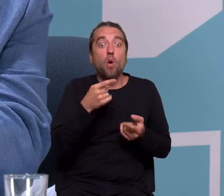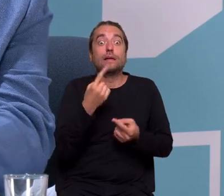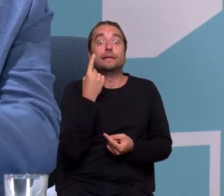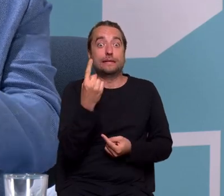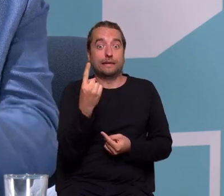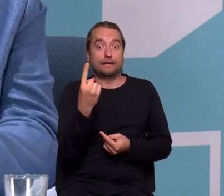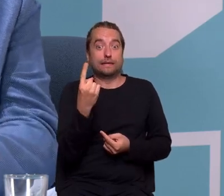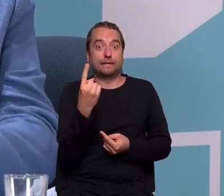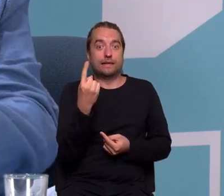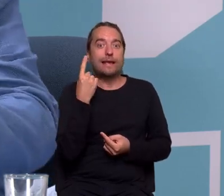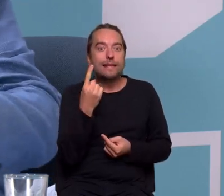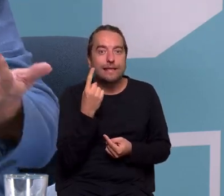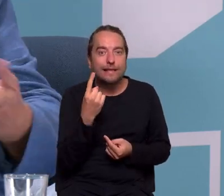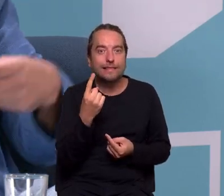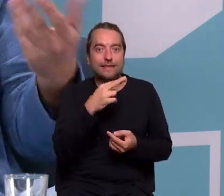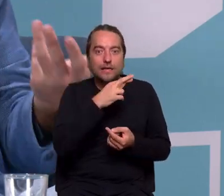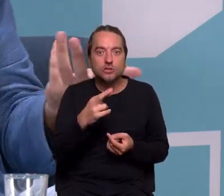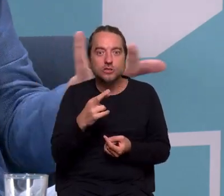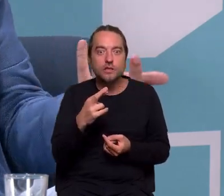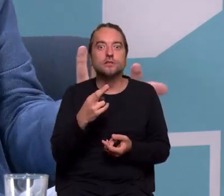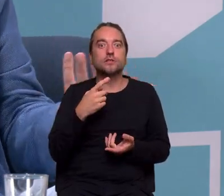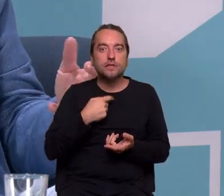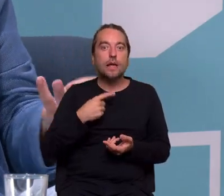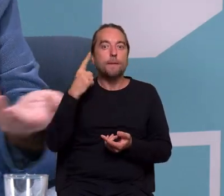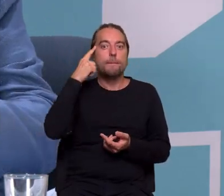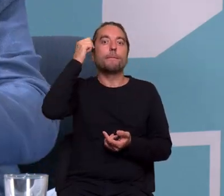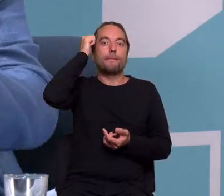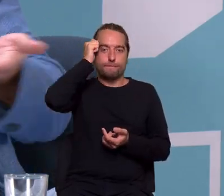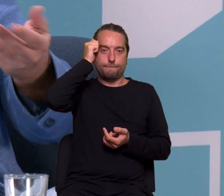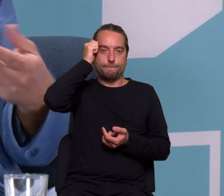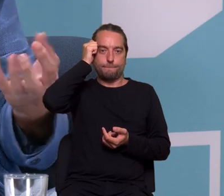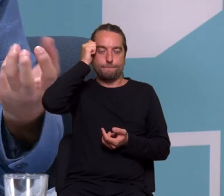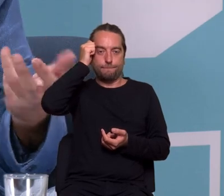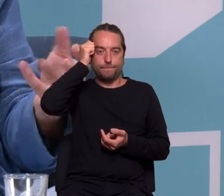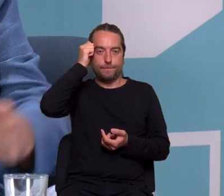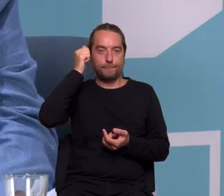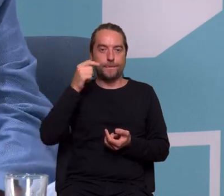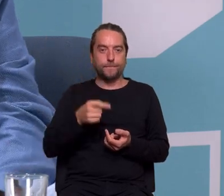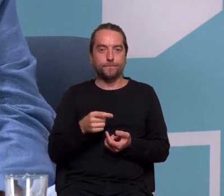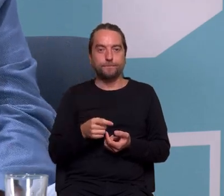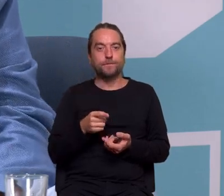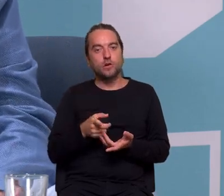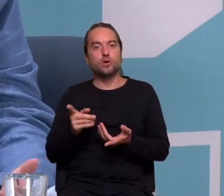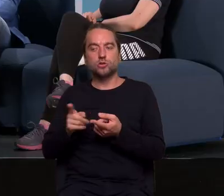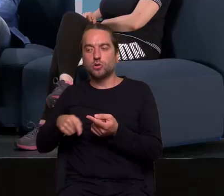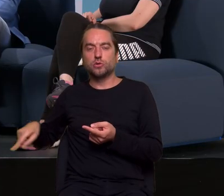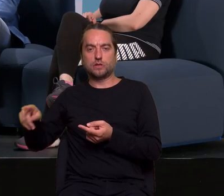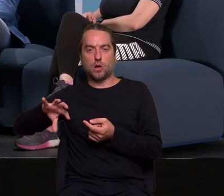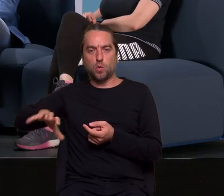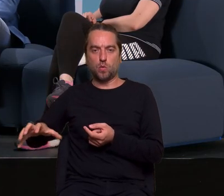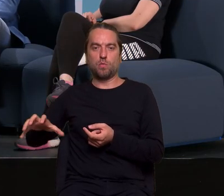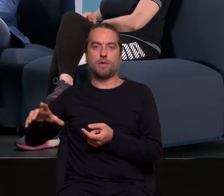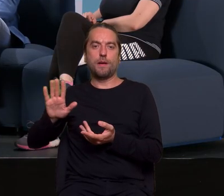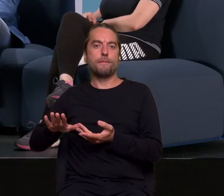nie ironiczny, tylko właśnie jedyny artefakt, którym ja się posługuję, bo on odwołuje się, to czasami tam jest taki topos w społecznościach niewolniczych, taki